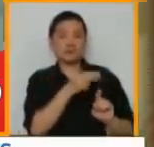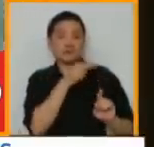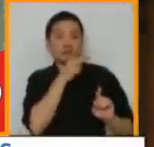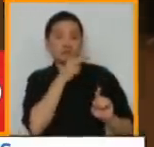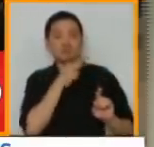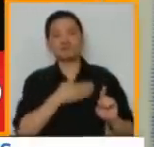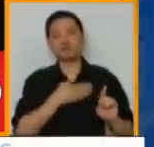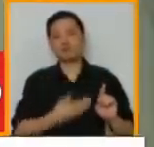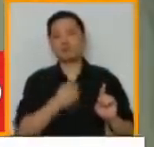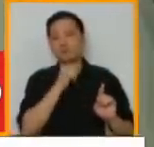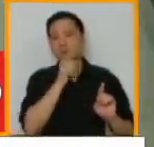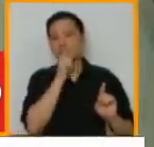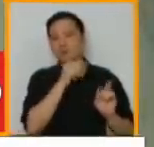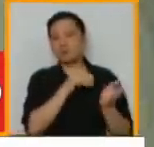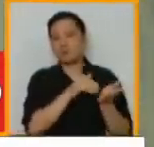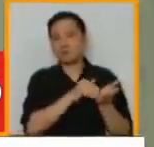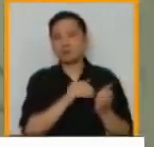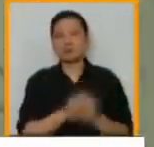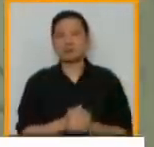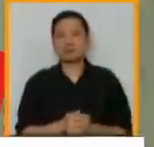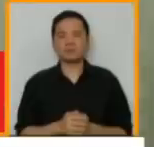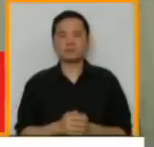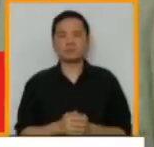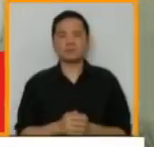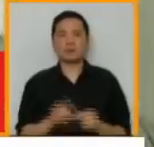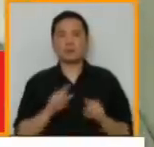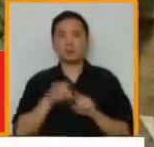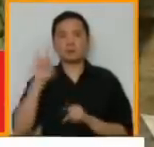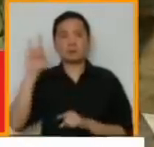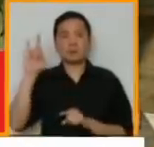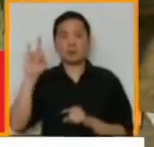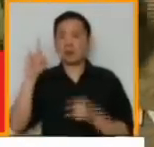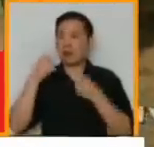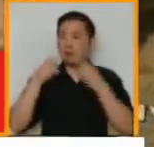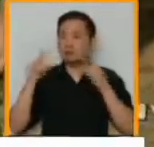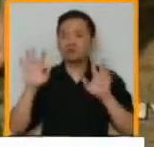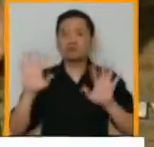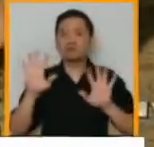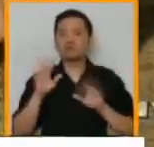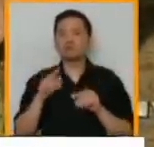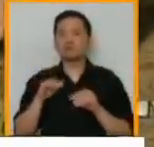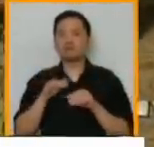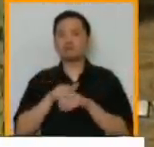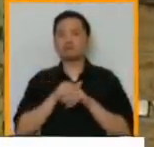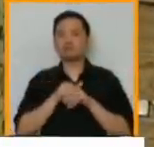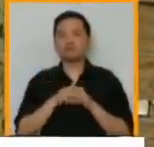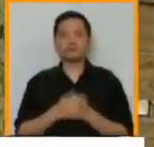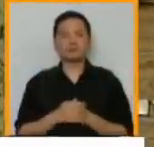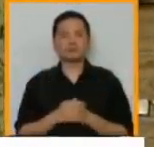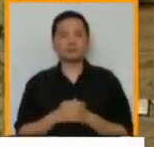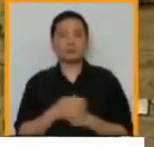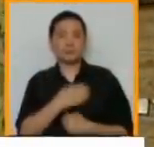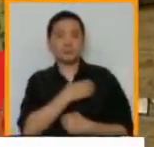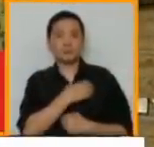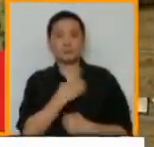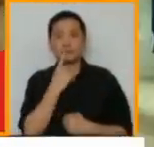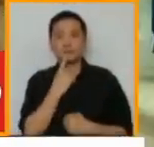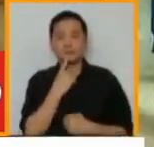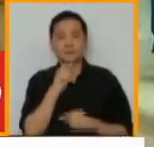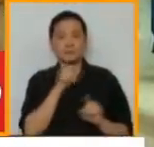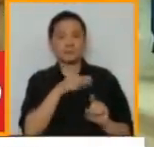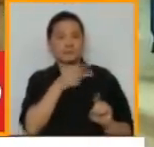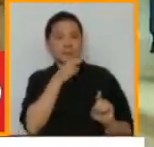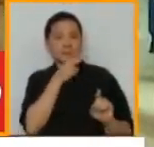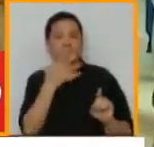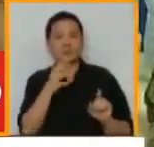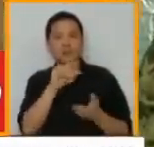inamin ang tanungin ng media. No comment na lang po. Sa attorney ko na lang po. Sabi ng pulisya, sinabi raw sa kanila ng suspect na graduate ito ng medisina